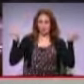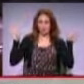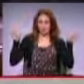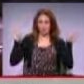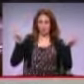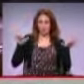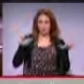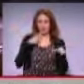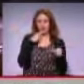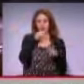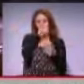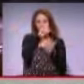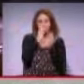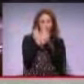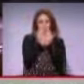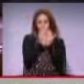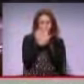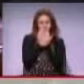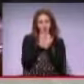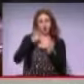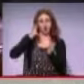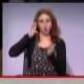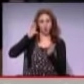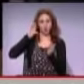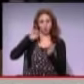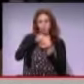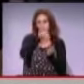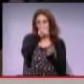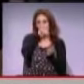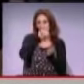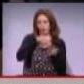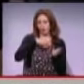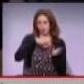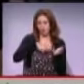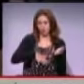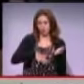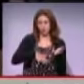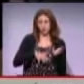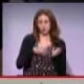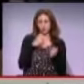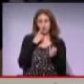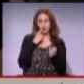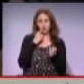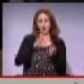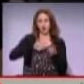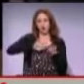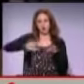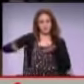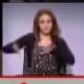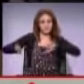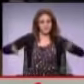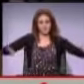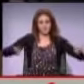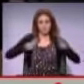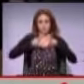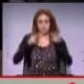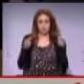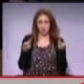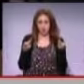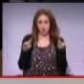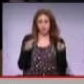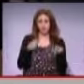وملائكته وكتبه ورسله لا نفرق بين أحد